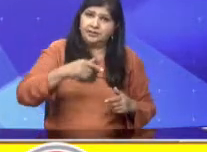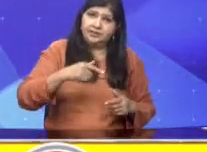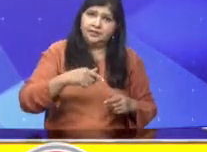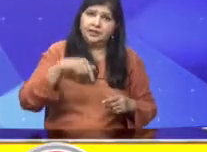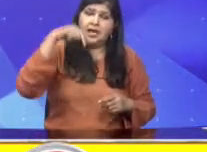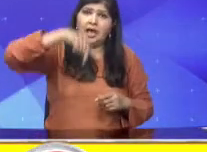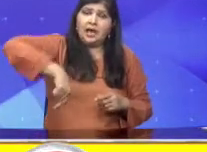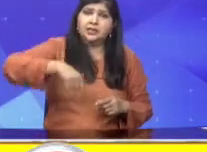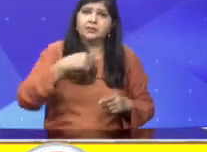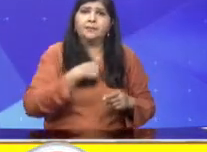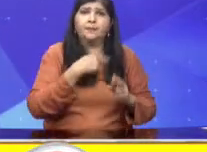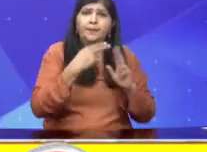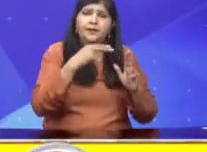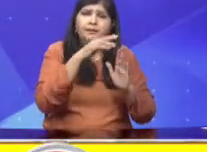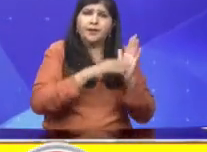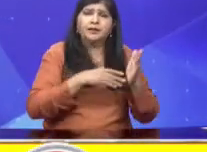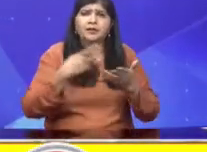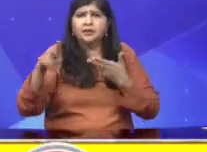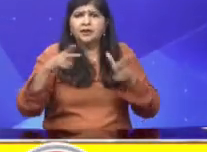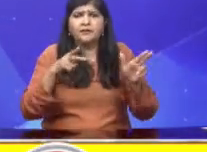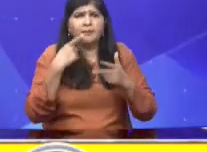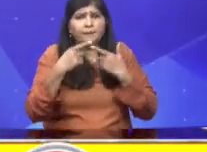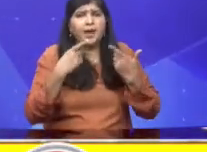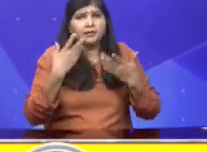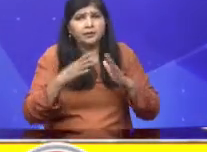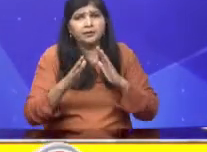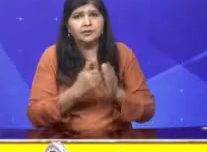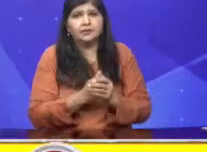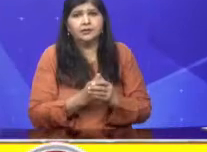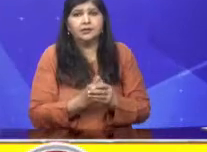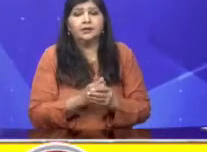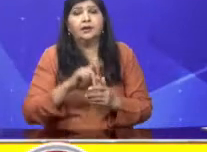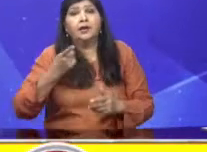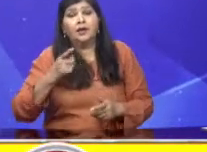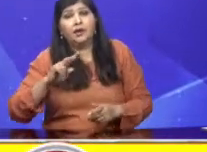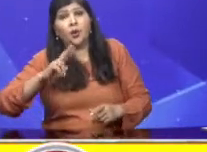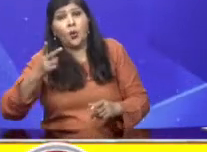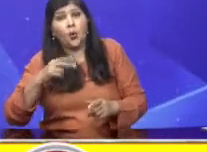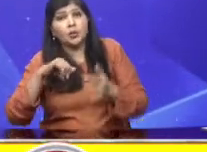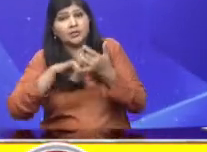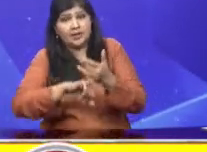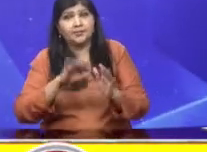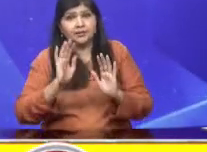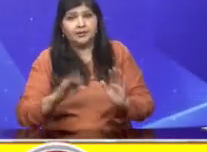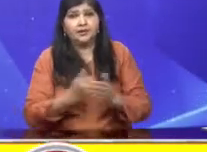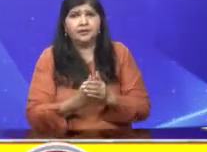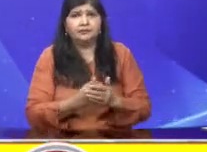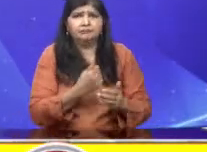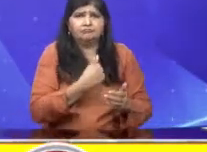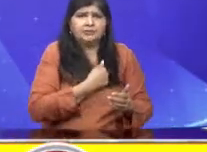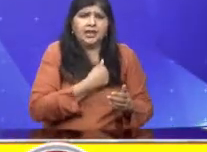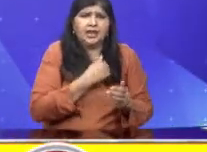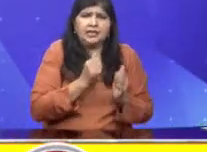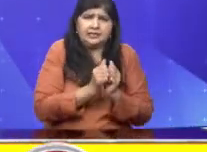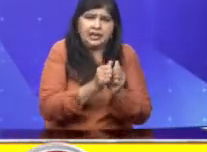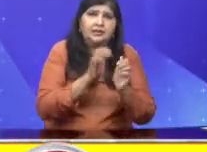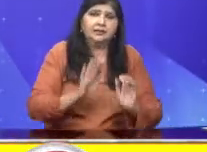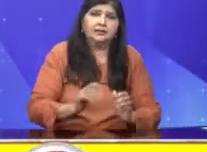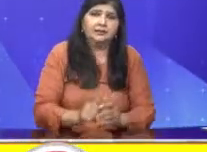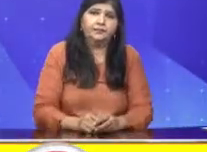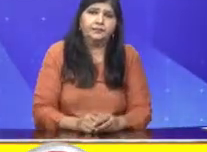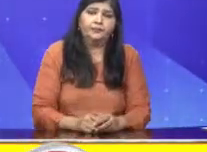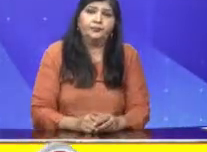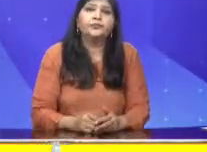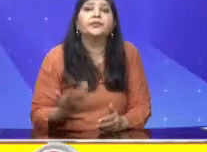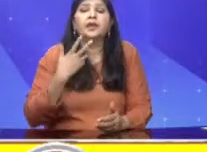आज मन की बात में हमने अनेक विश्यों की चर्चा की। एक और विश्य है जो मेरे दिल के बहुत करीब है।